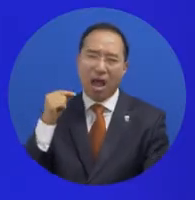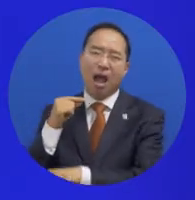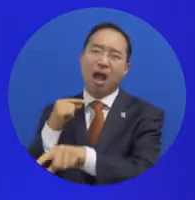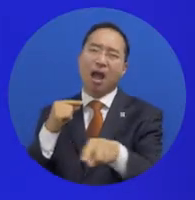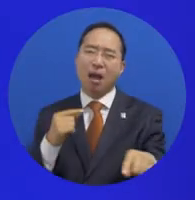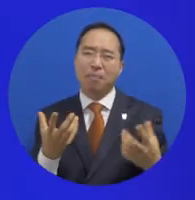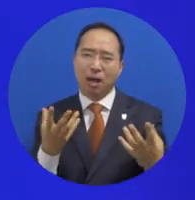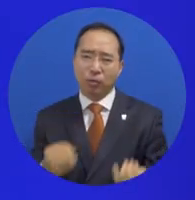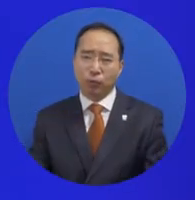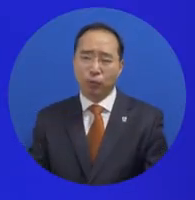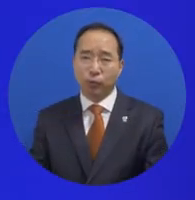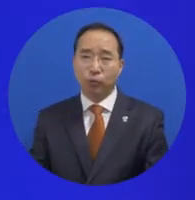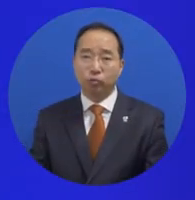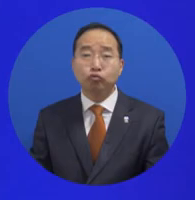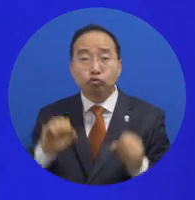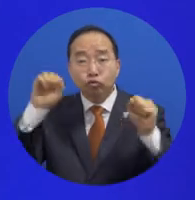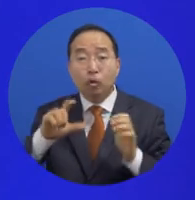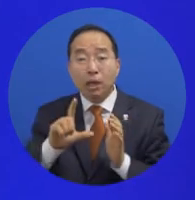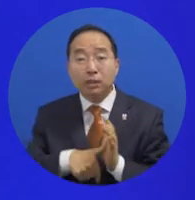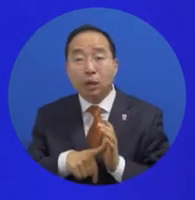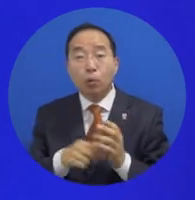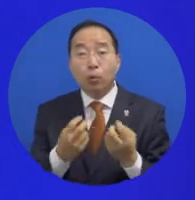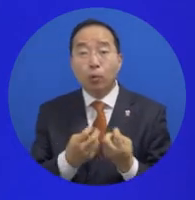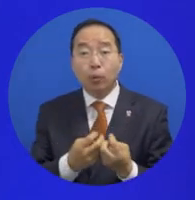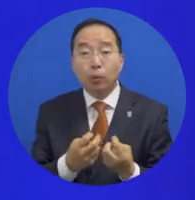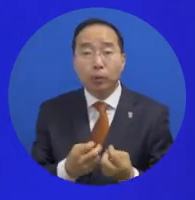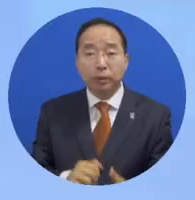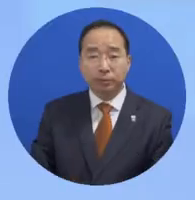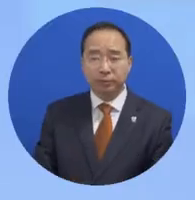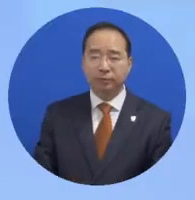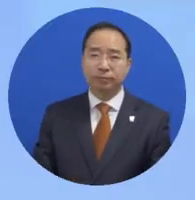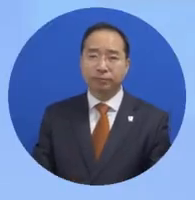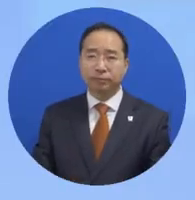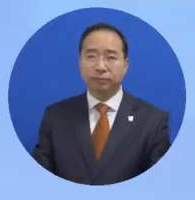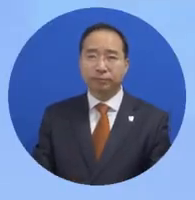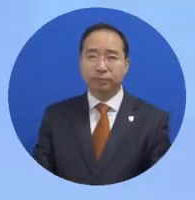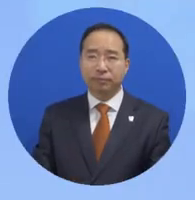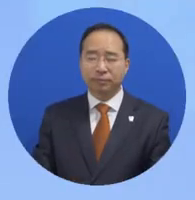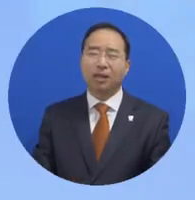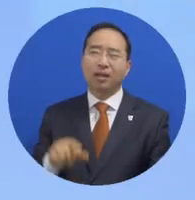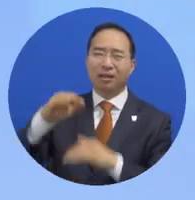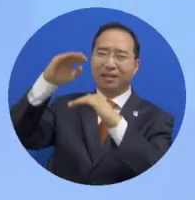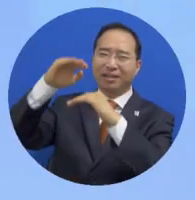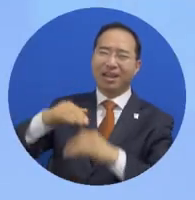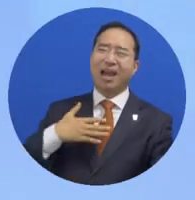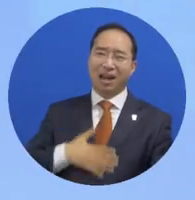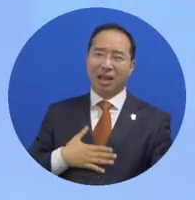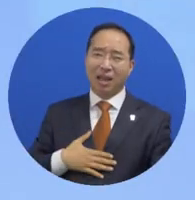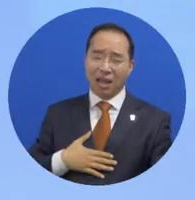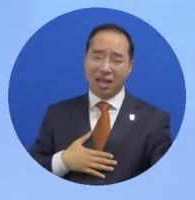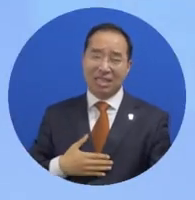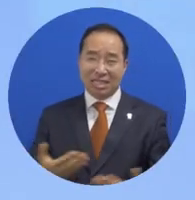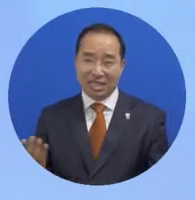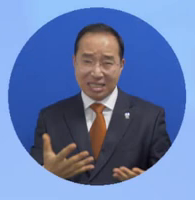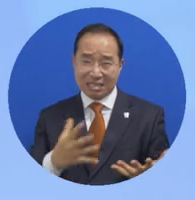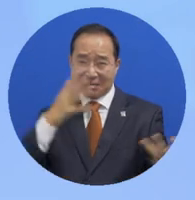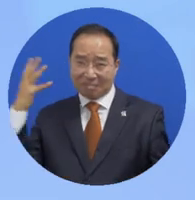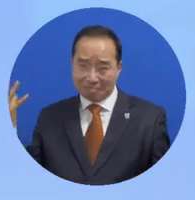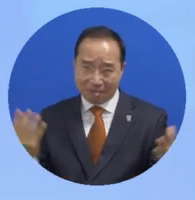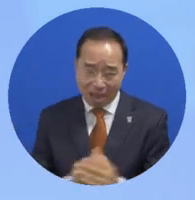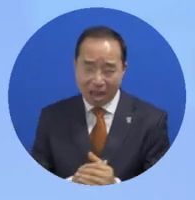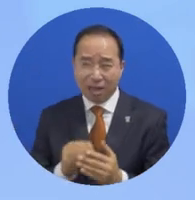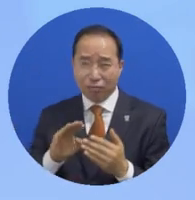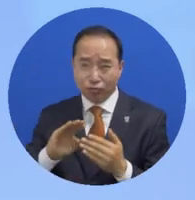운동할 시간이 없다. 운동할 시간을 어떻게 내셨어요? 예, 저 기분 제가 너무 잘 알아요. 파김치가 돼서